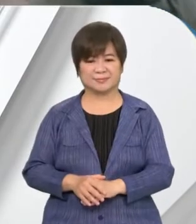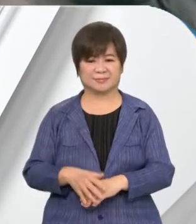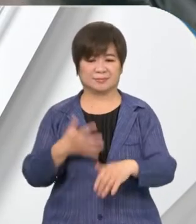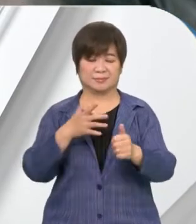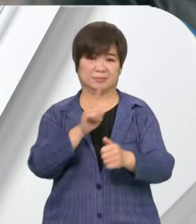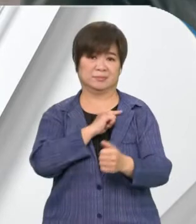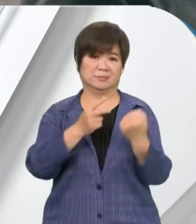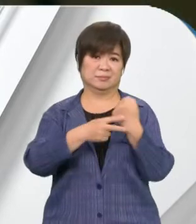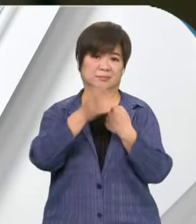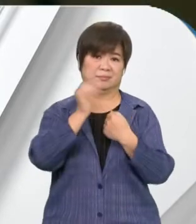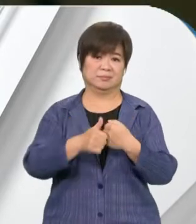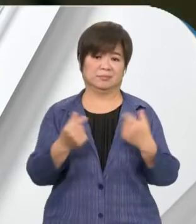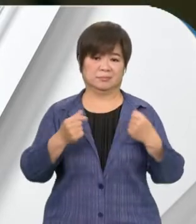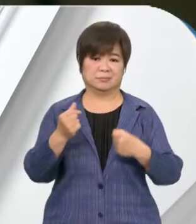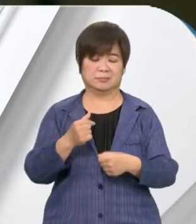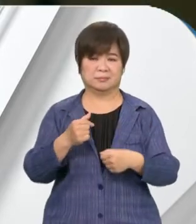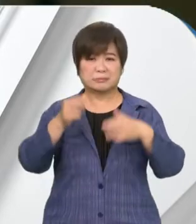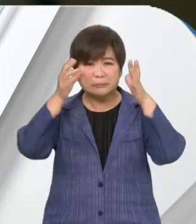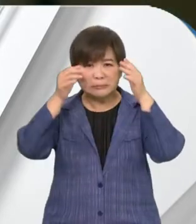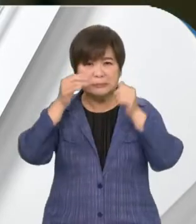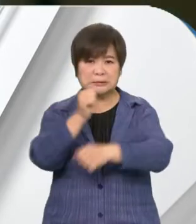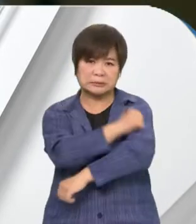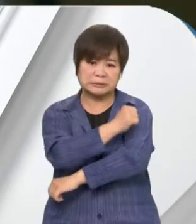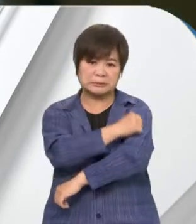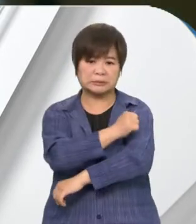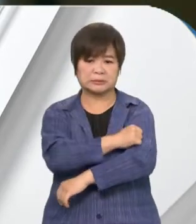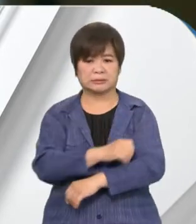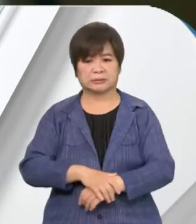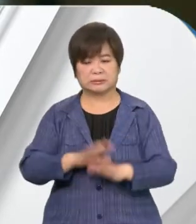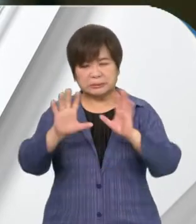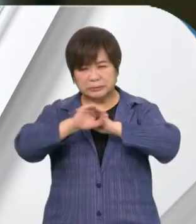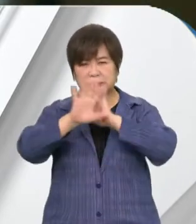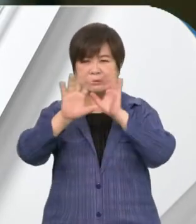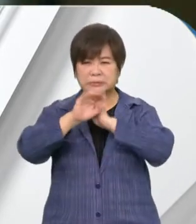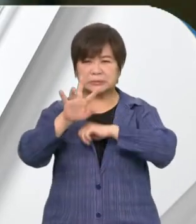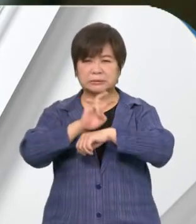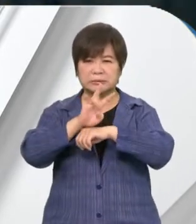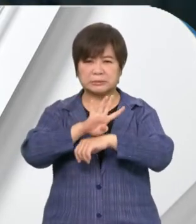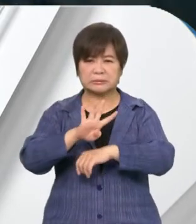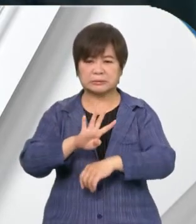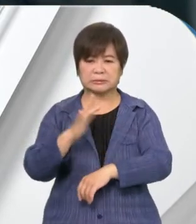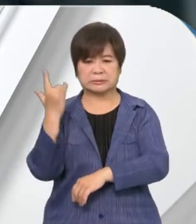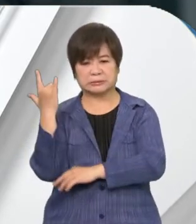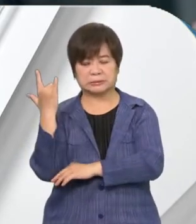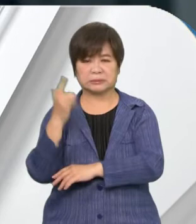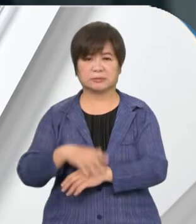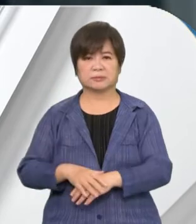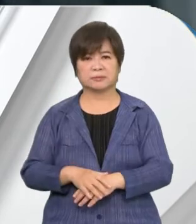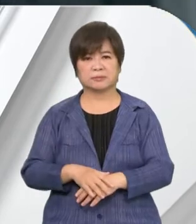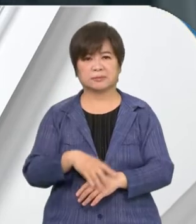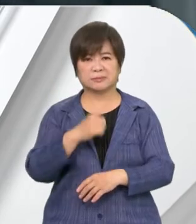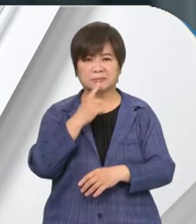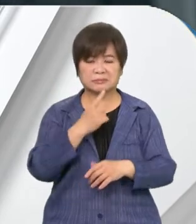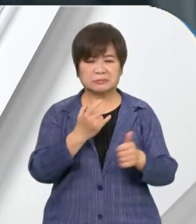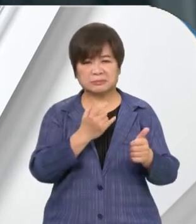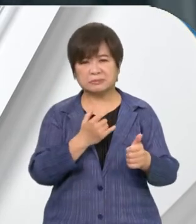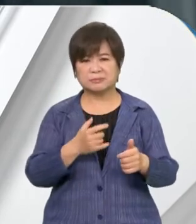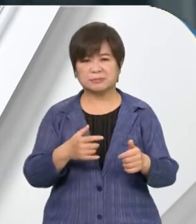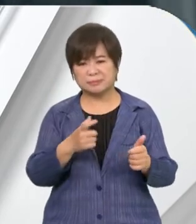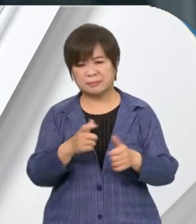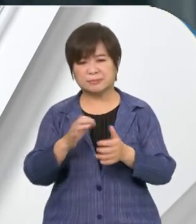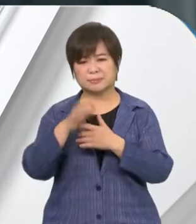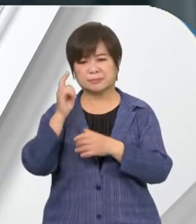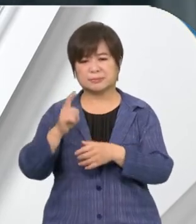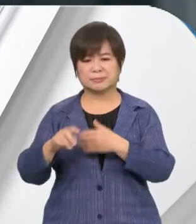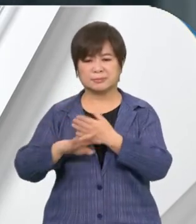做啊，唱一条狗腔腔， 日日二十四十点钟等等啊，他们一点好呢？对戏事多重视，对介绍看钱多